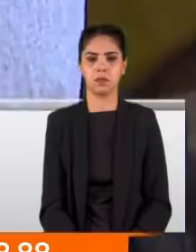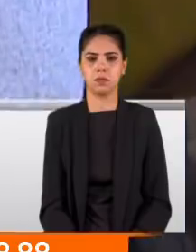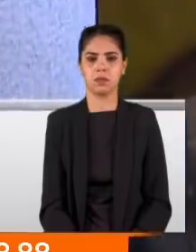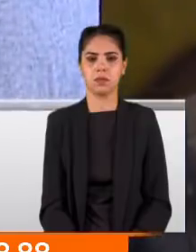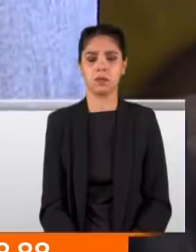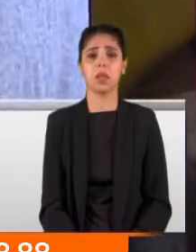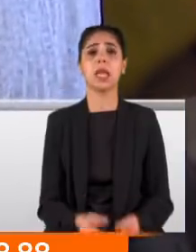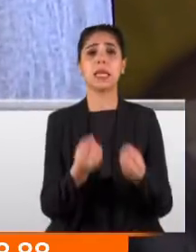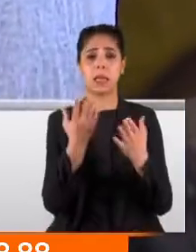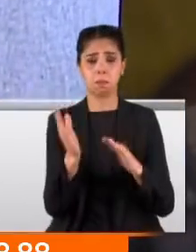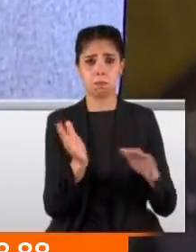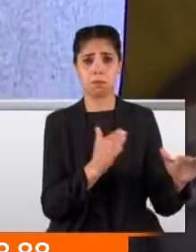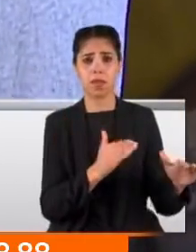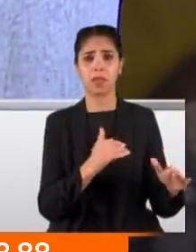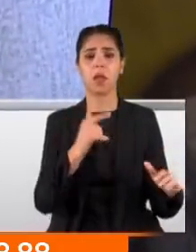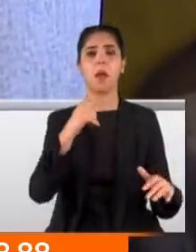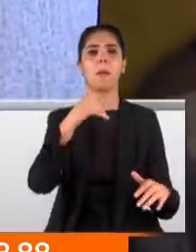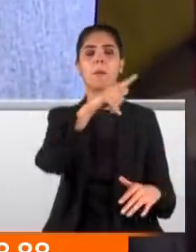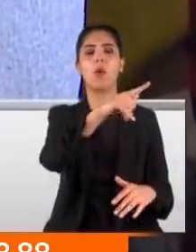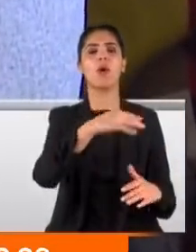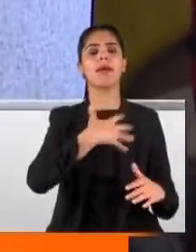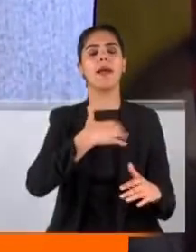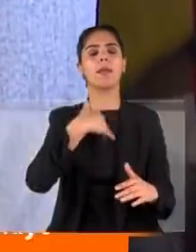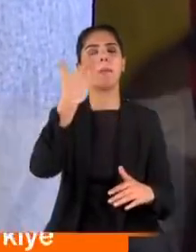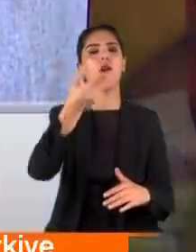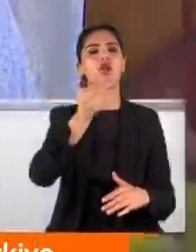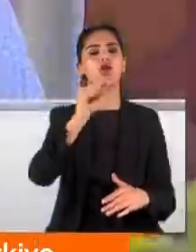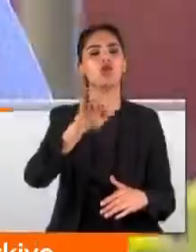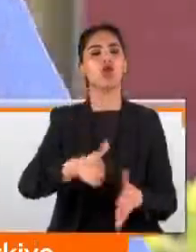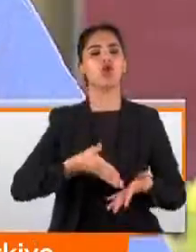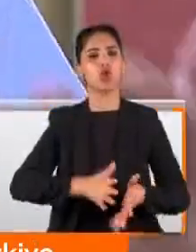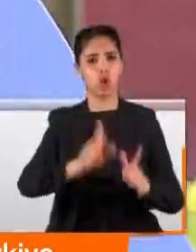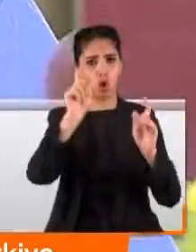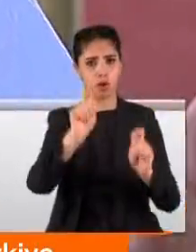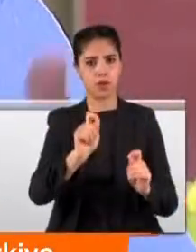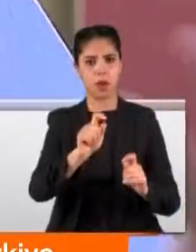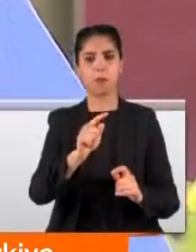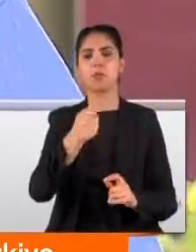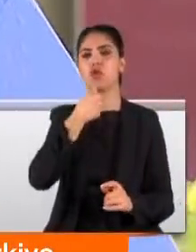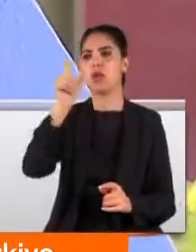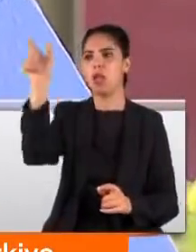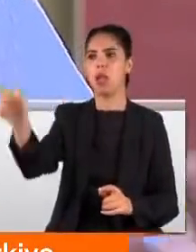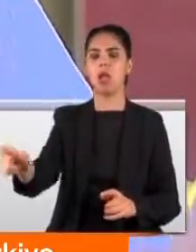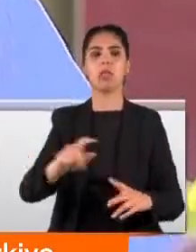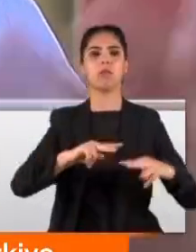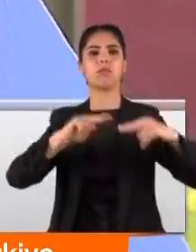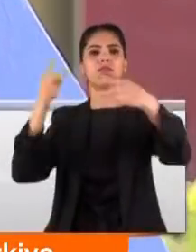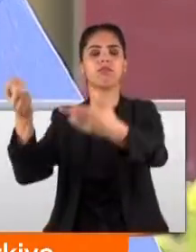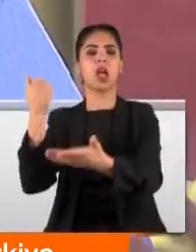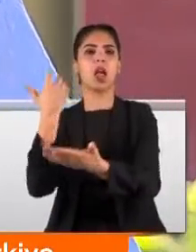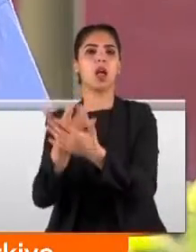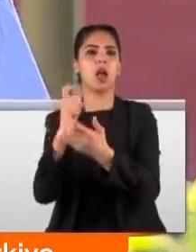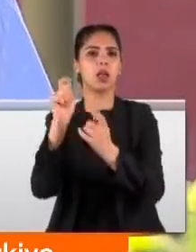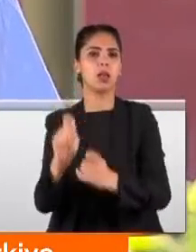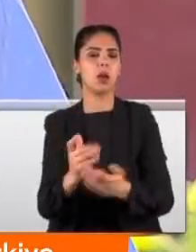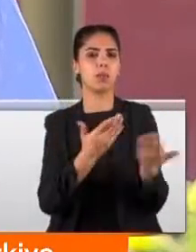dönmedi. Yetmedi, başkalarından olan çocuklarını da onun üstüne gösterdi. Hani Kemal Sunal'ın Almanca film vardı. Soy isim tutan